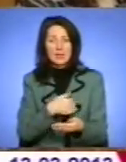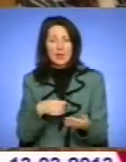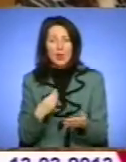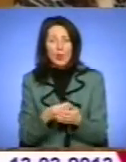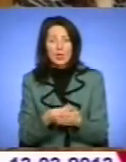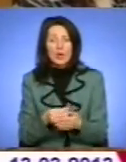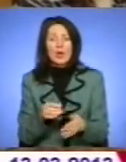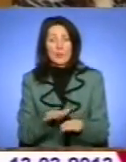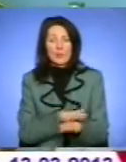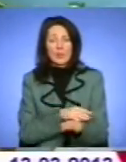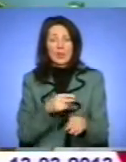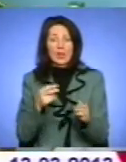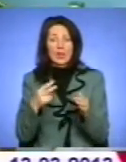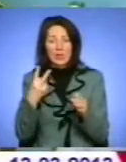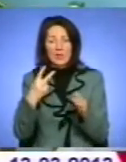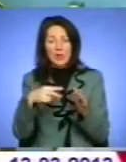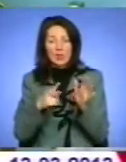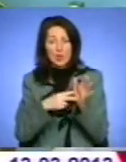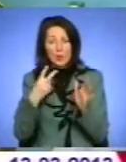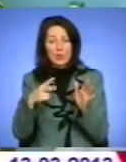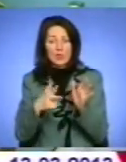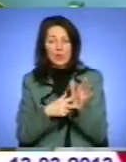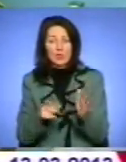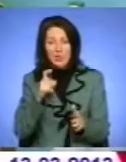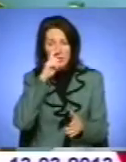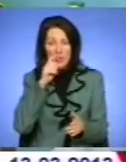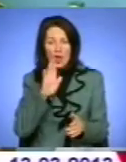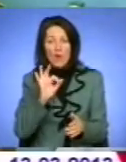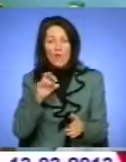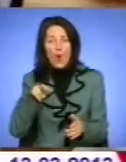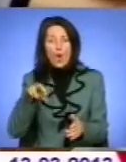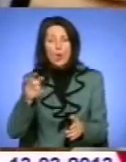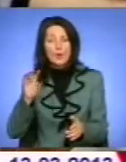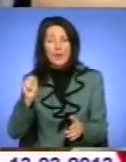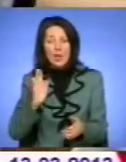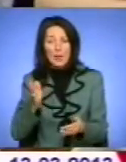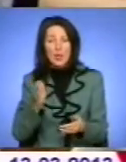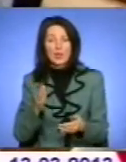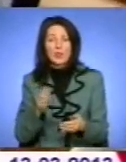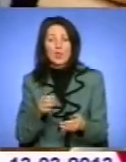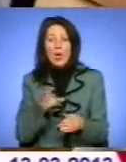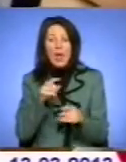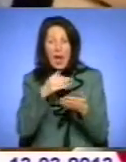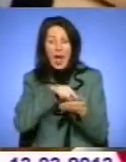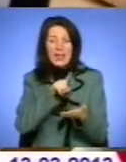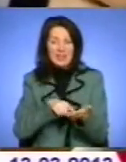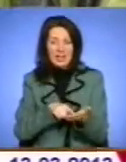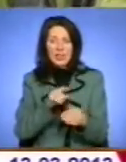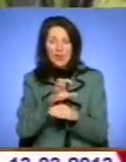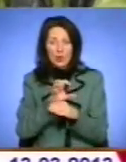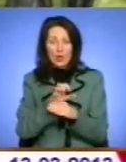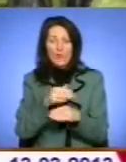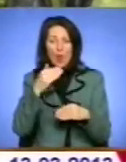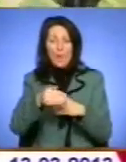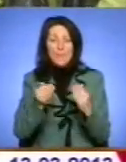тільки 27 і 28 квітня. Волонтери матимуть ідентифікатори, анкети з фотографією і запломбовані скриньки